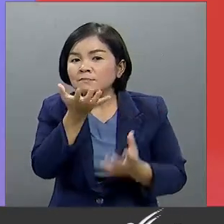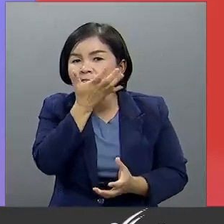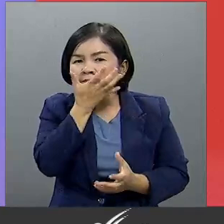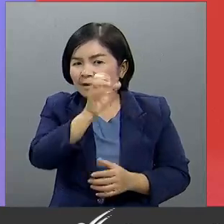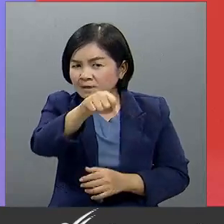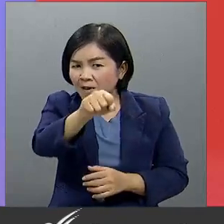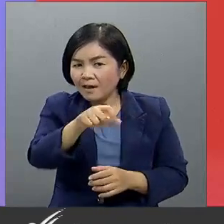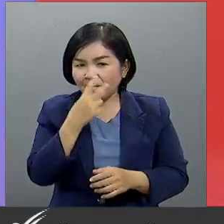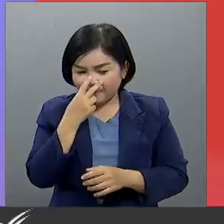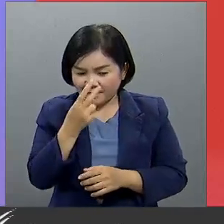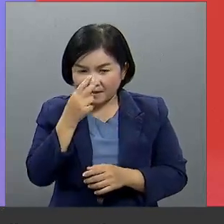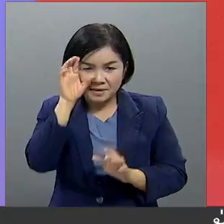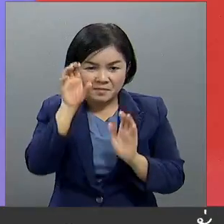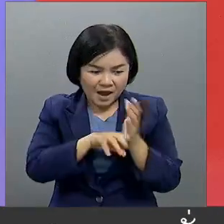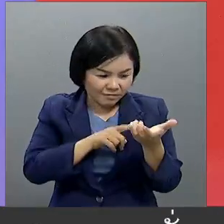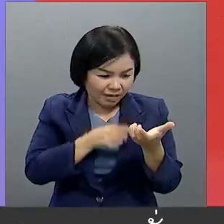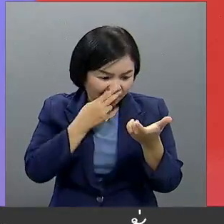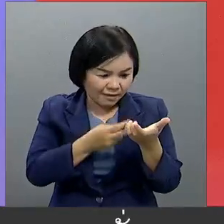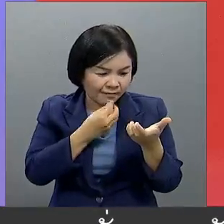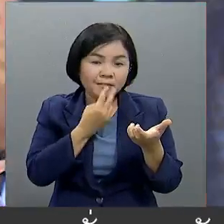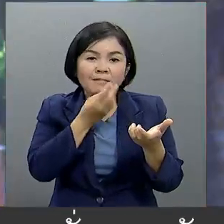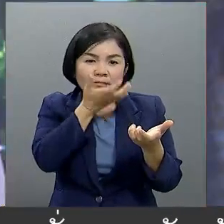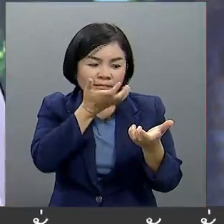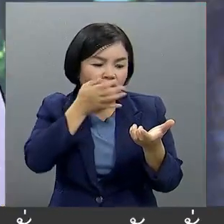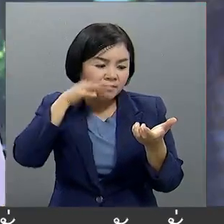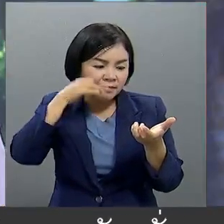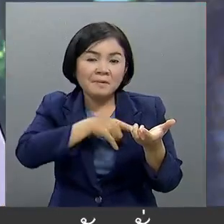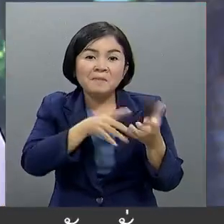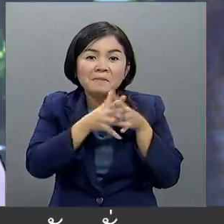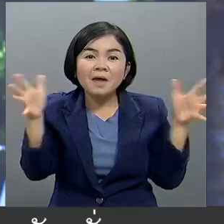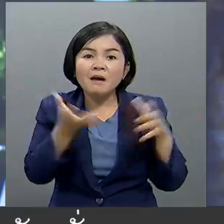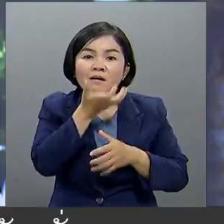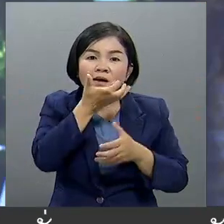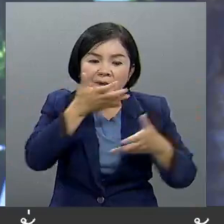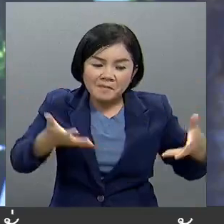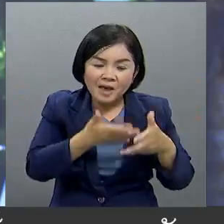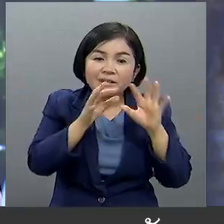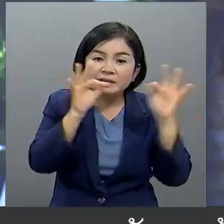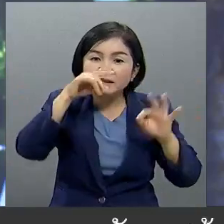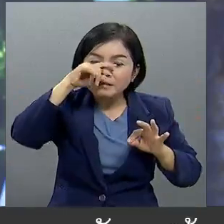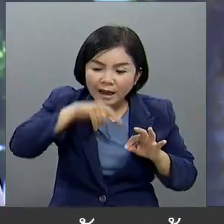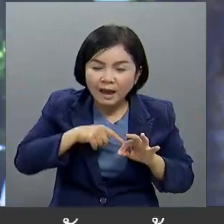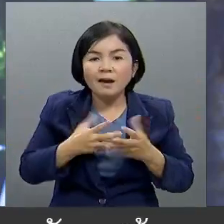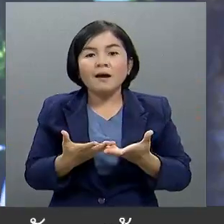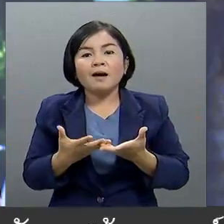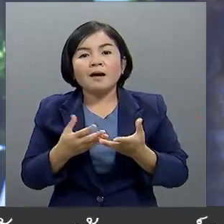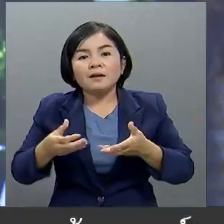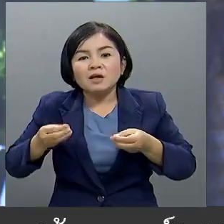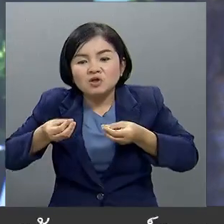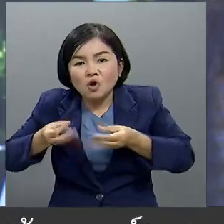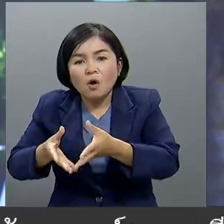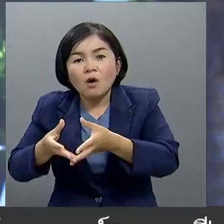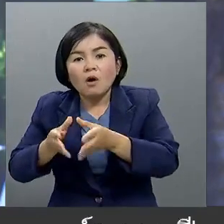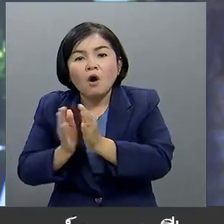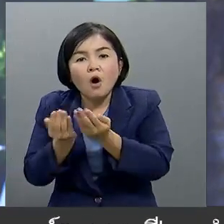ร์ตเนี่ยคือไม่น่าจะทานแล้วนะผมจะเปิดสตอรี่ เขารับประทานทั้งผัดไทยรับประทานทั้งไอหอยทอดมีไอติม